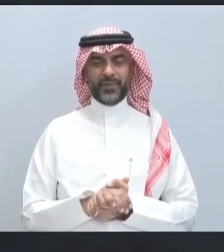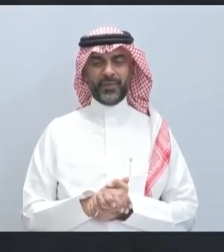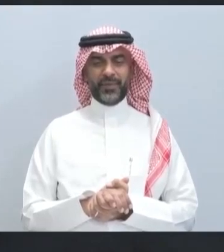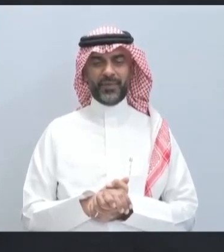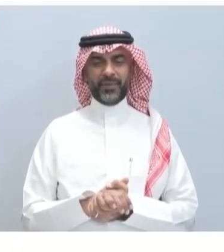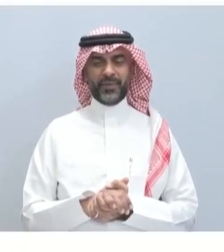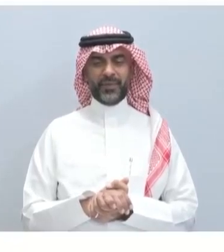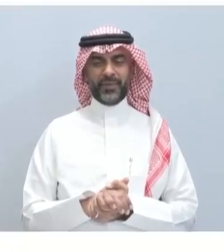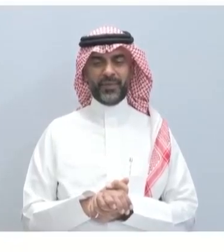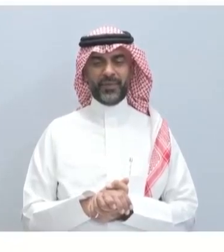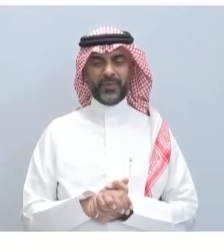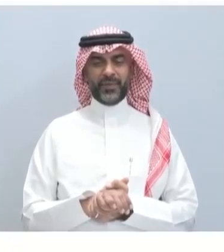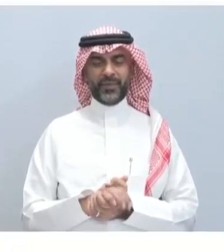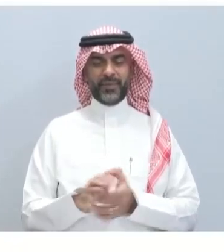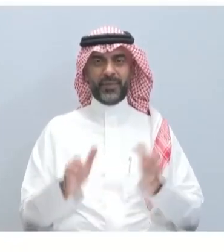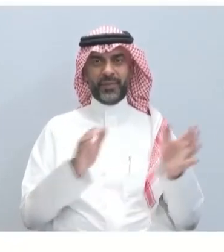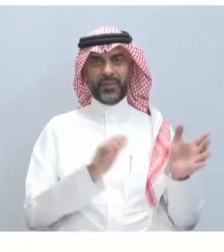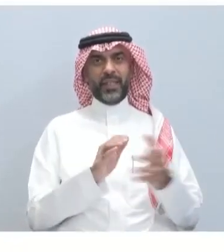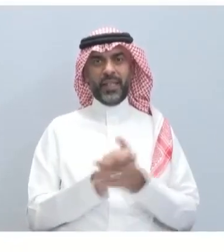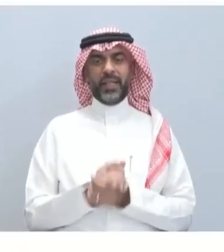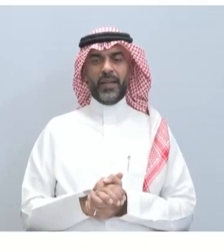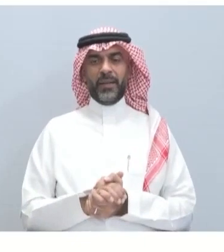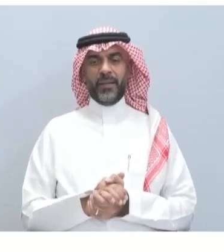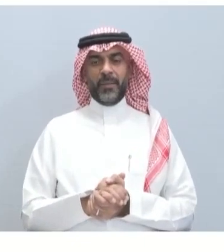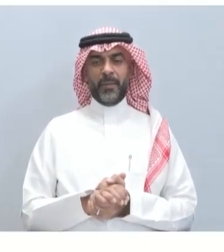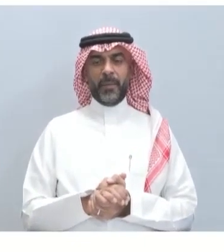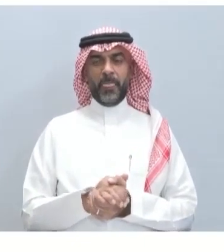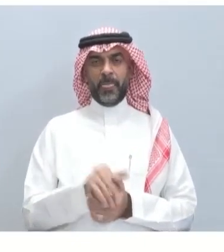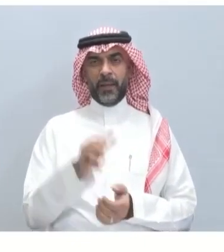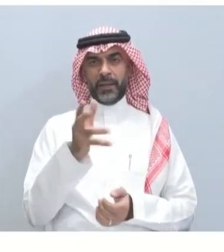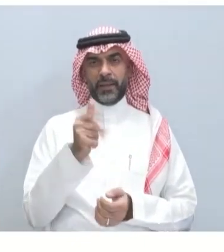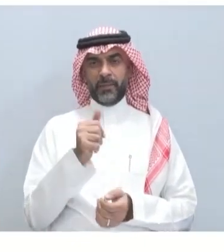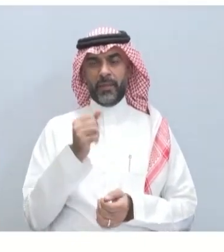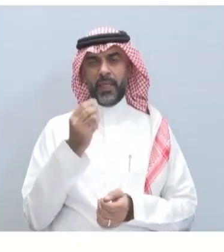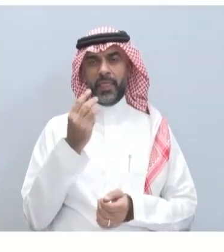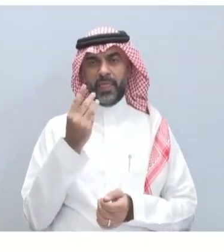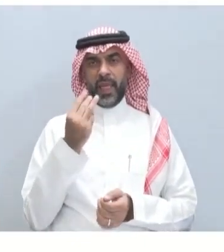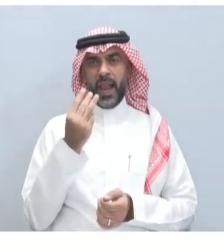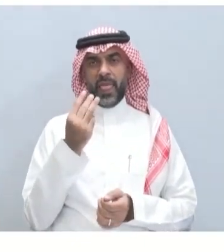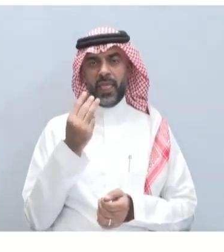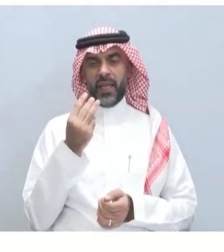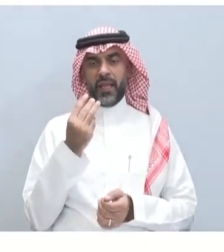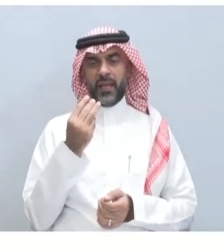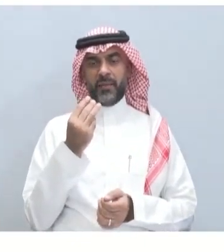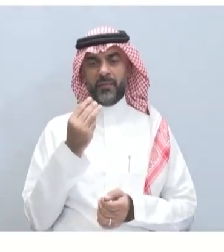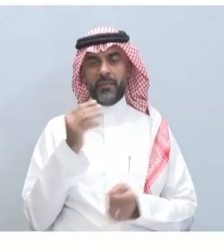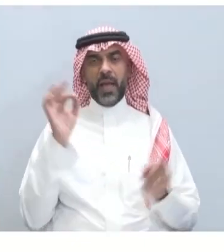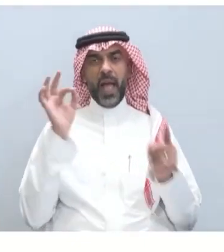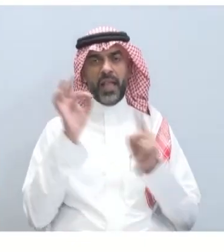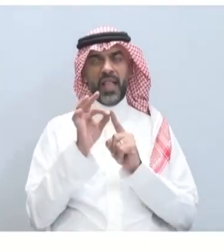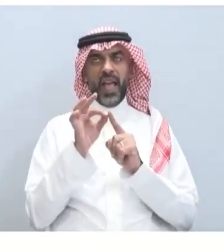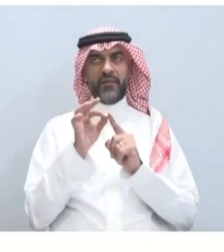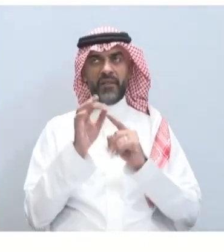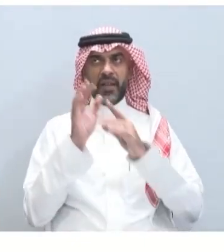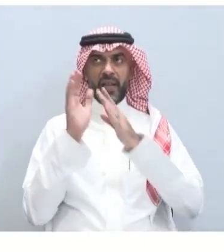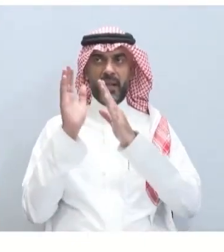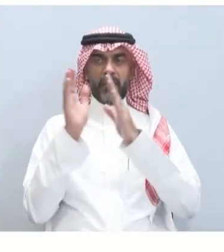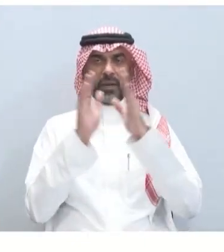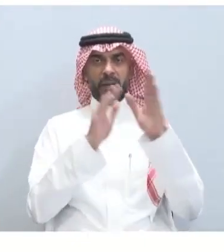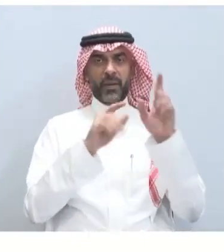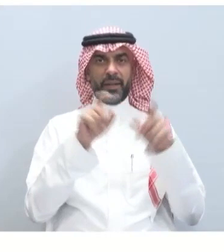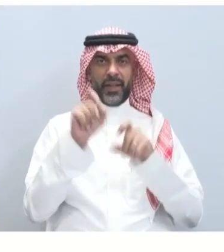لدينا ايضا هذا السؤال التالي يريد منك عدد ان تعدد ثلاثا من اهداف المكتبات